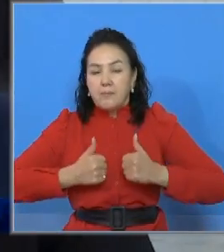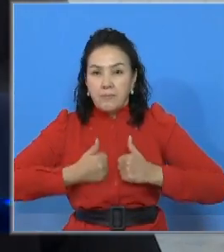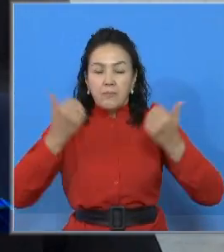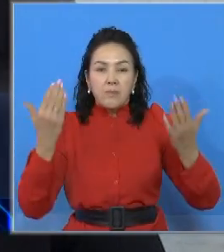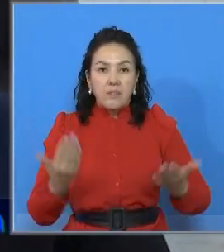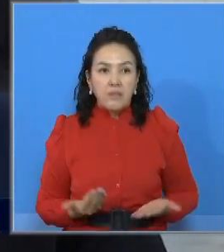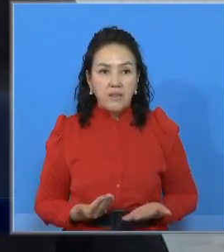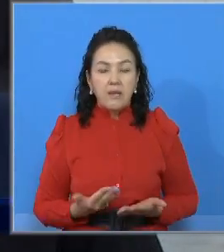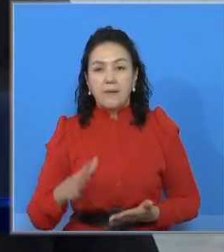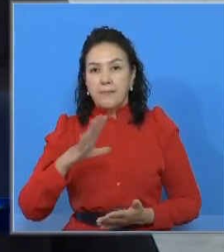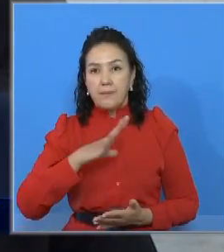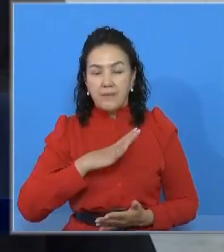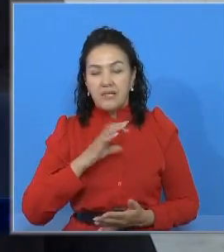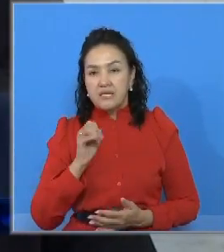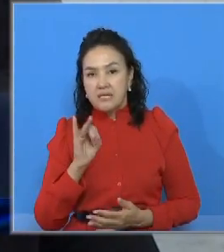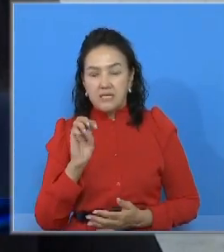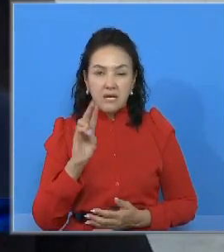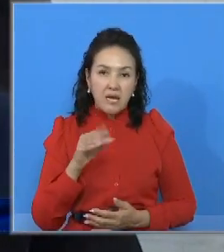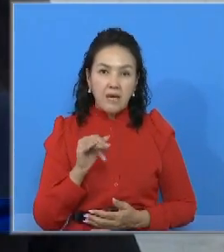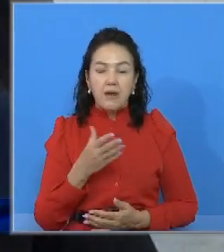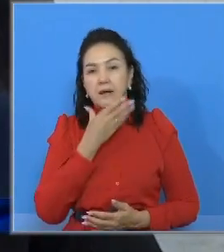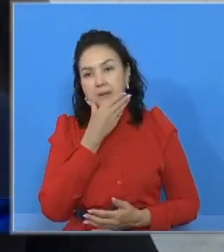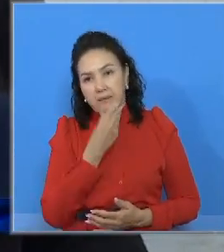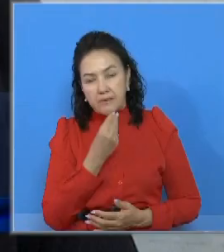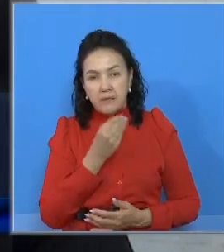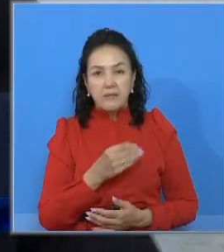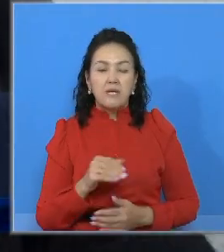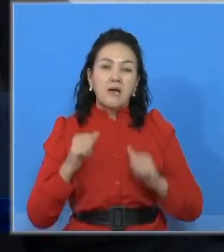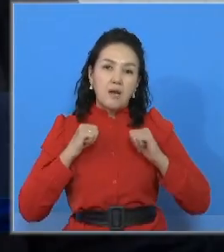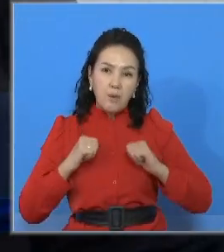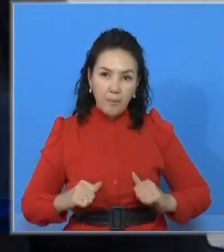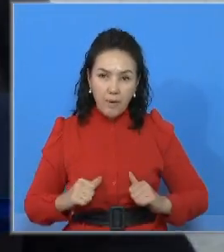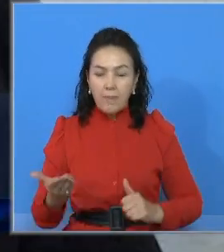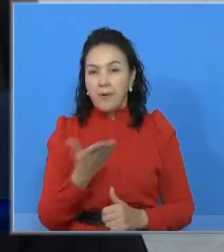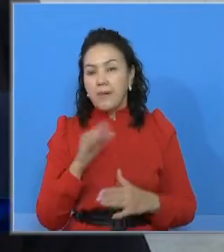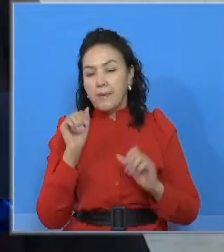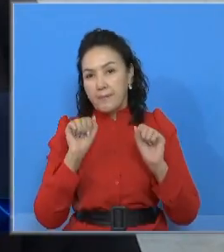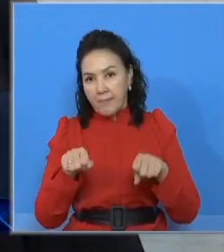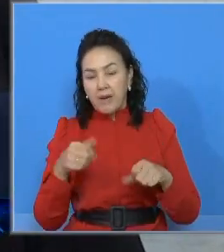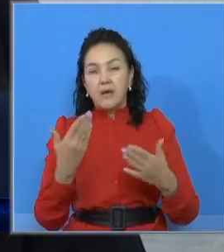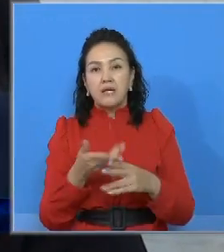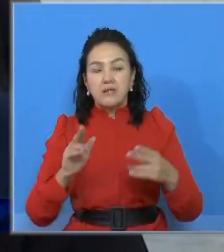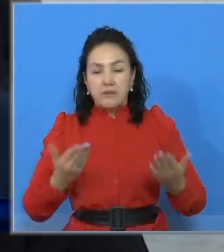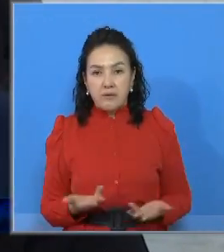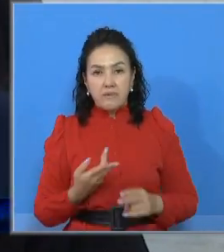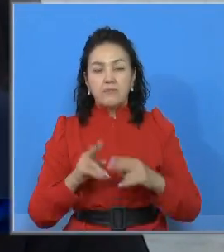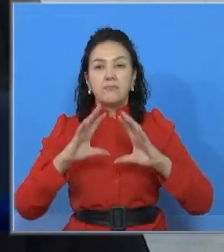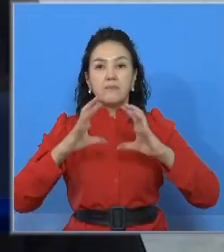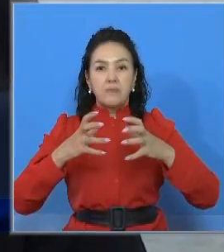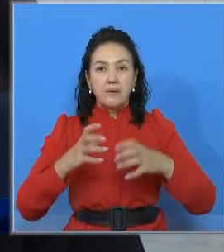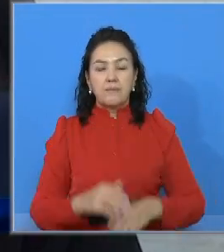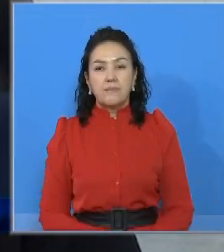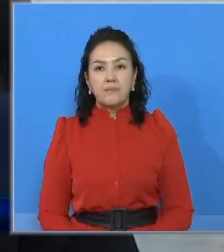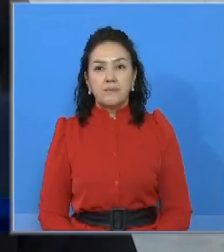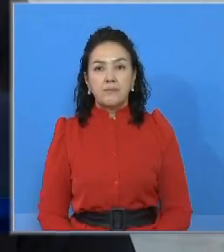жили, была эстетика, эстетика красоты, гармонии, чтобы мы с вами могли жить в этом мире. В